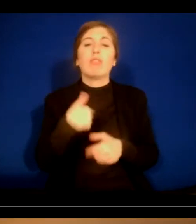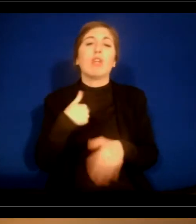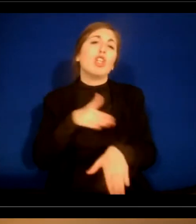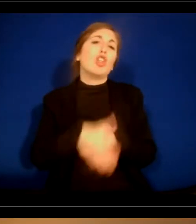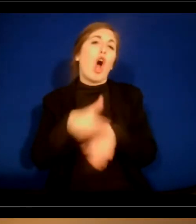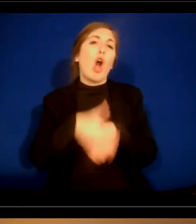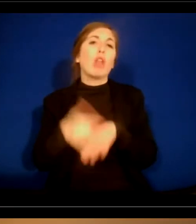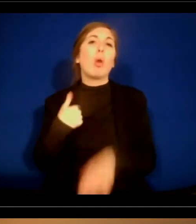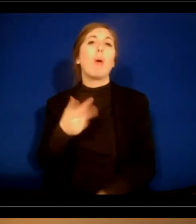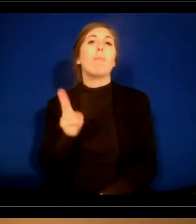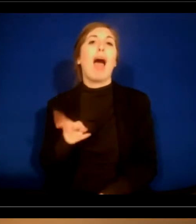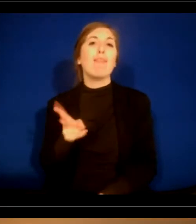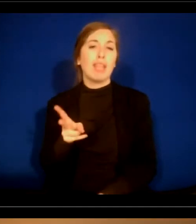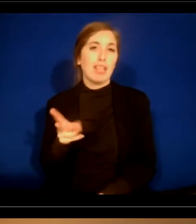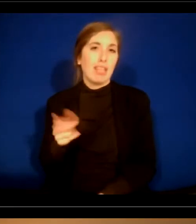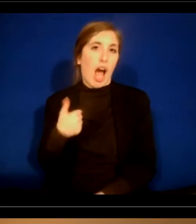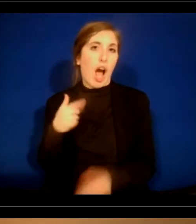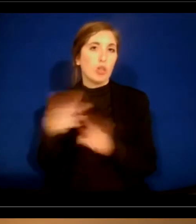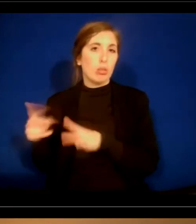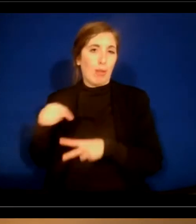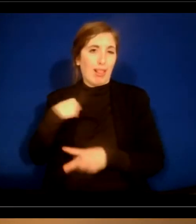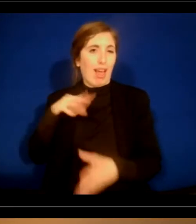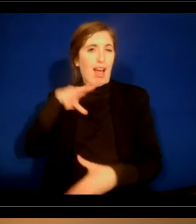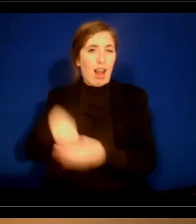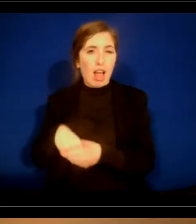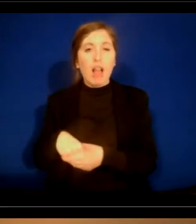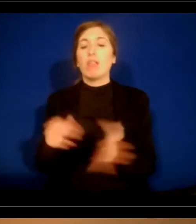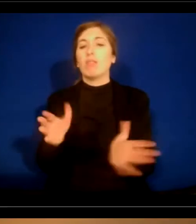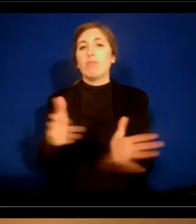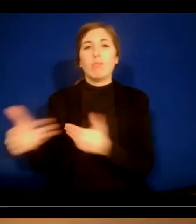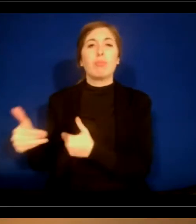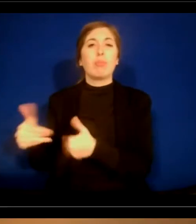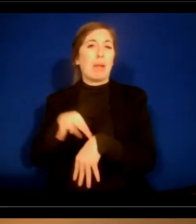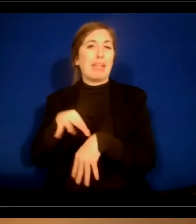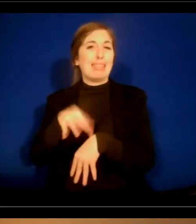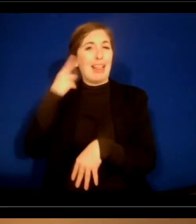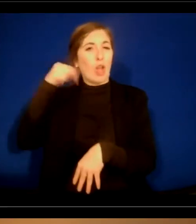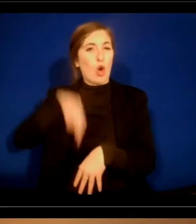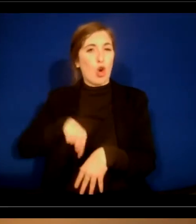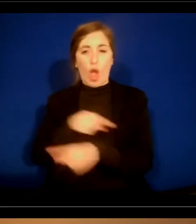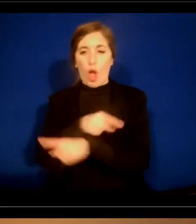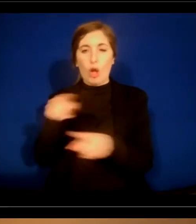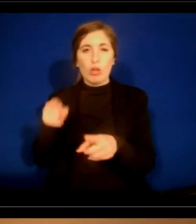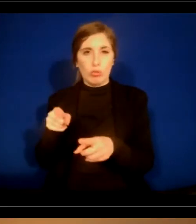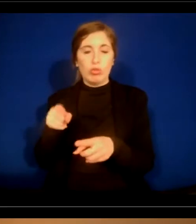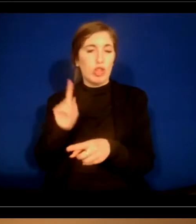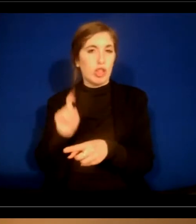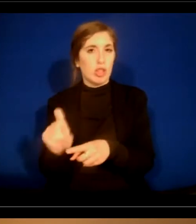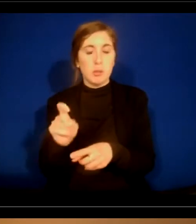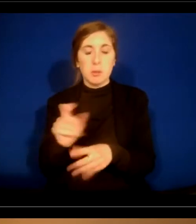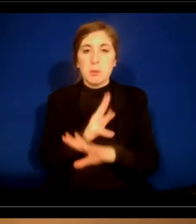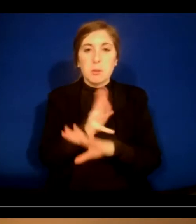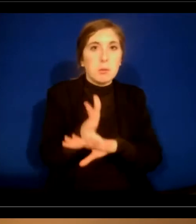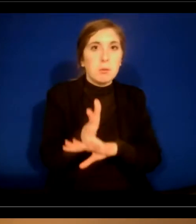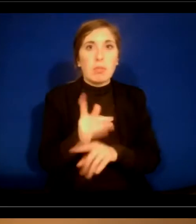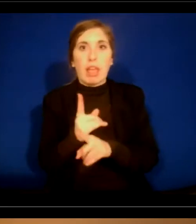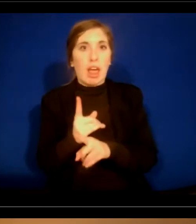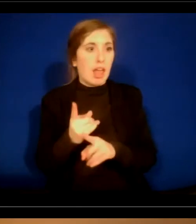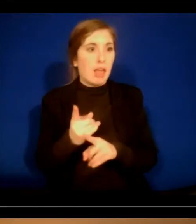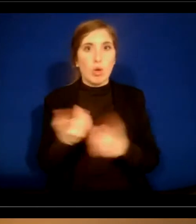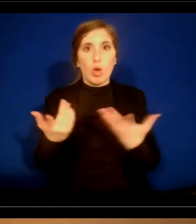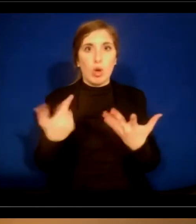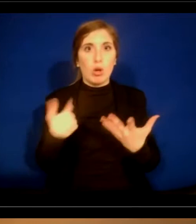pazienti oncologici, devo avere uno spazio mentale molto pulito, insomma, non posso entrare quando decido